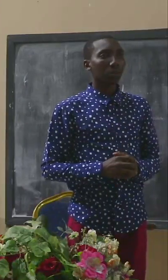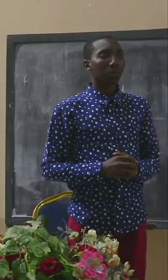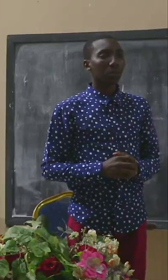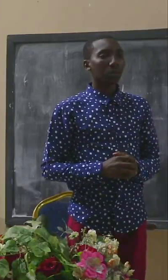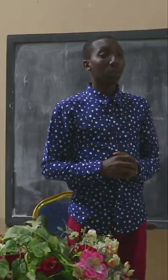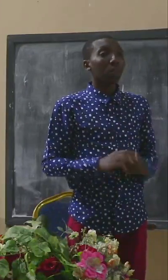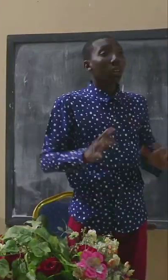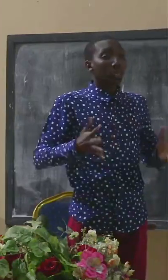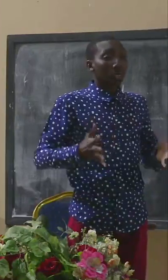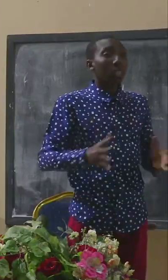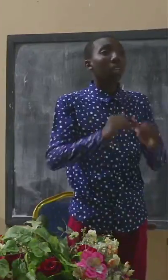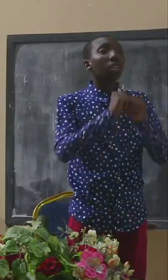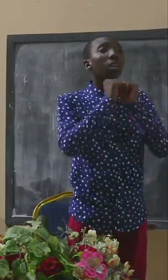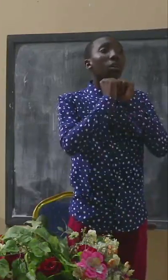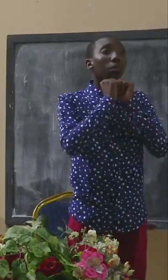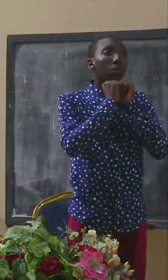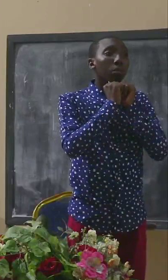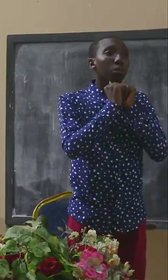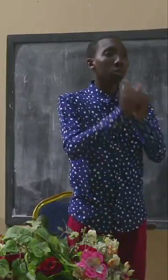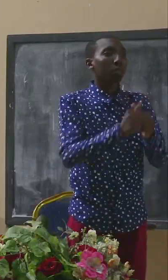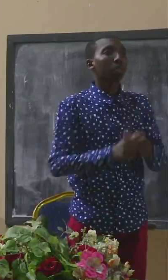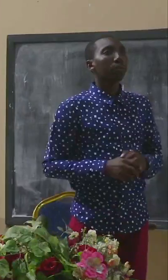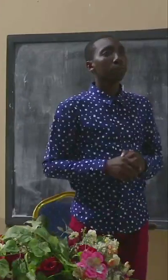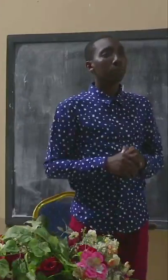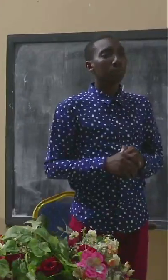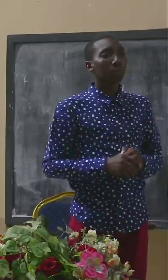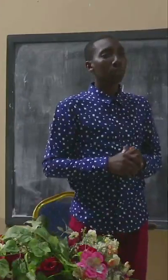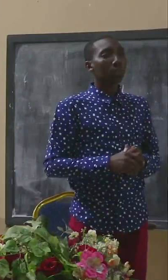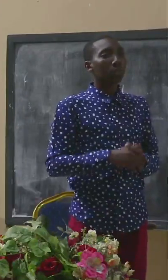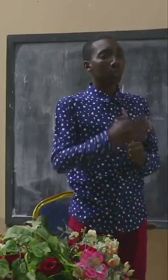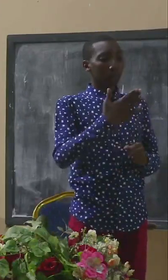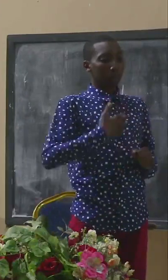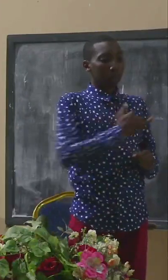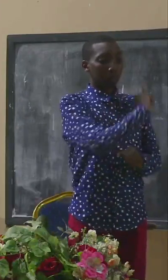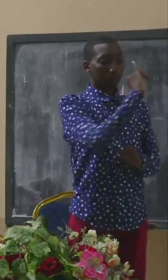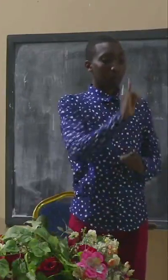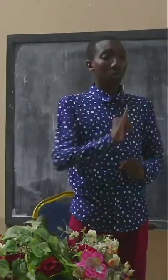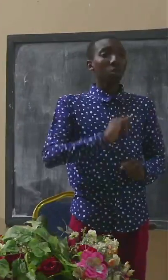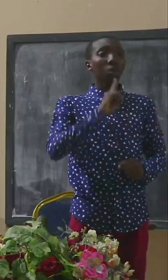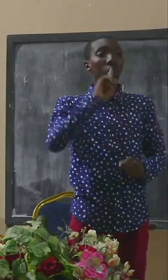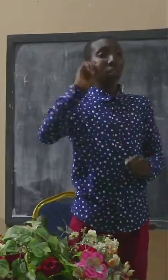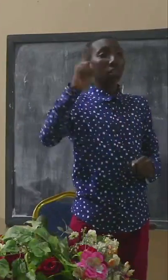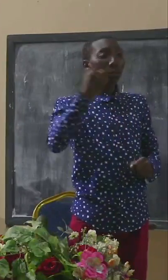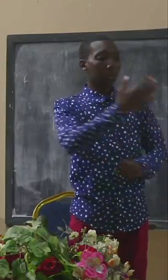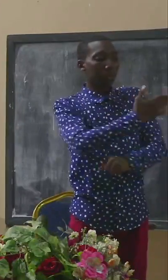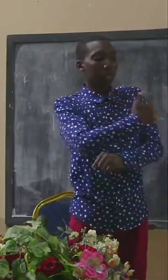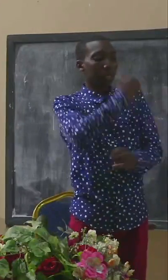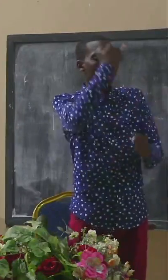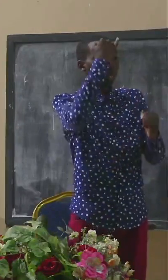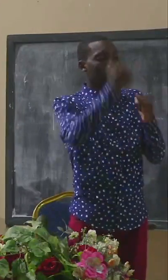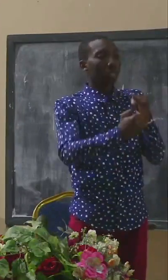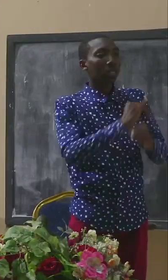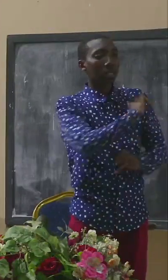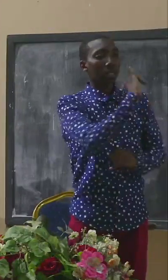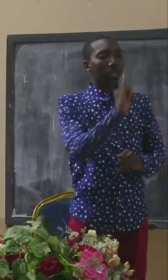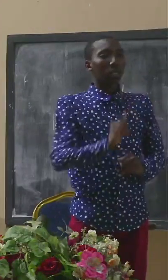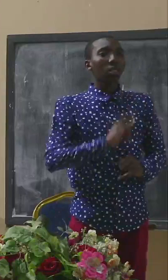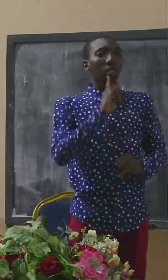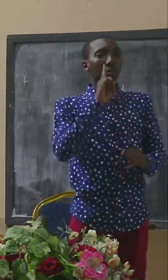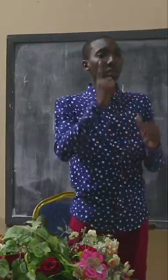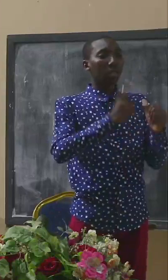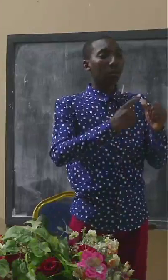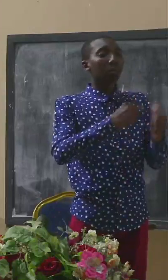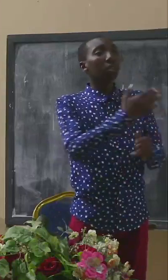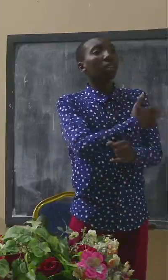Ne crains point. Usiogope. Moi je suis le premier et le dernier. Mimi ni wa kwanza na wa